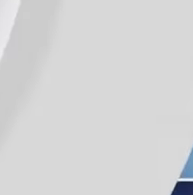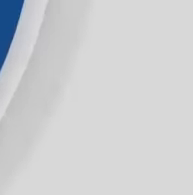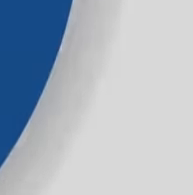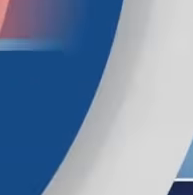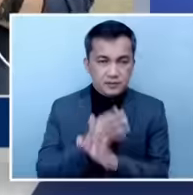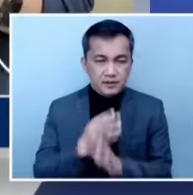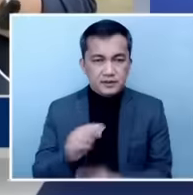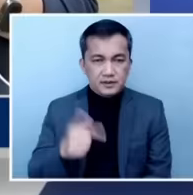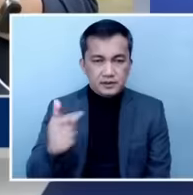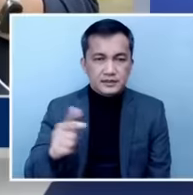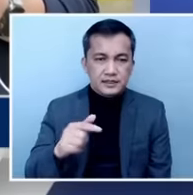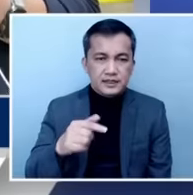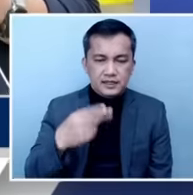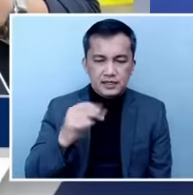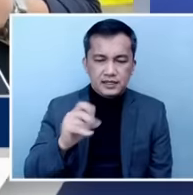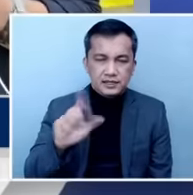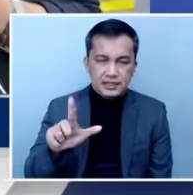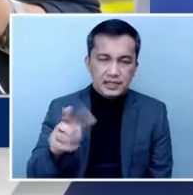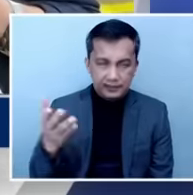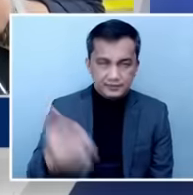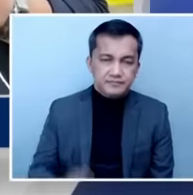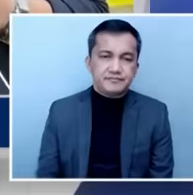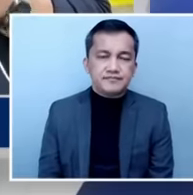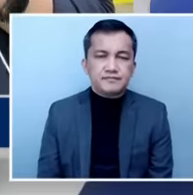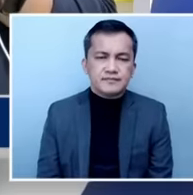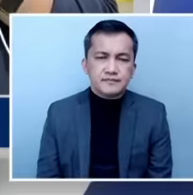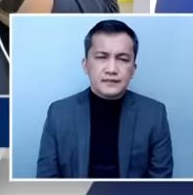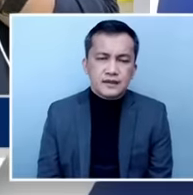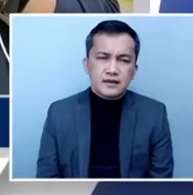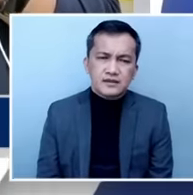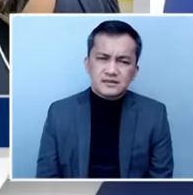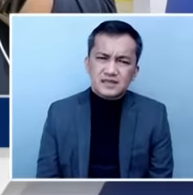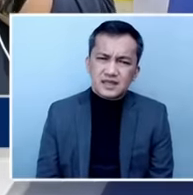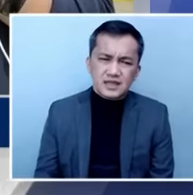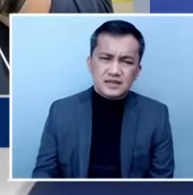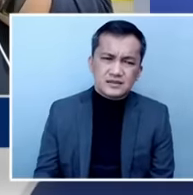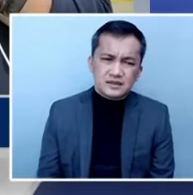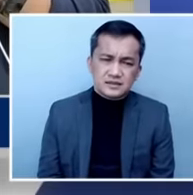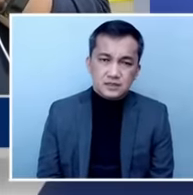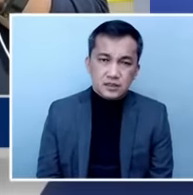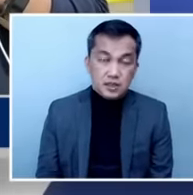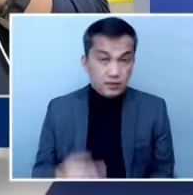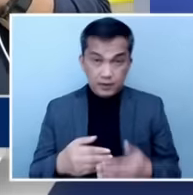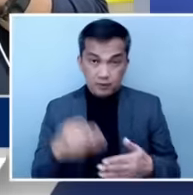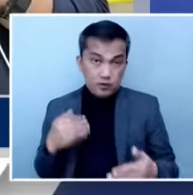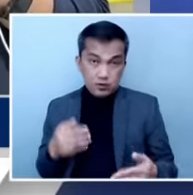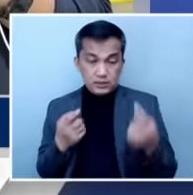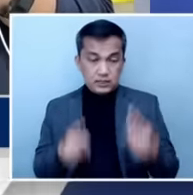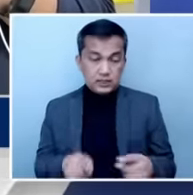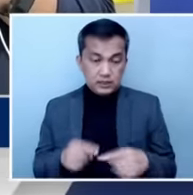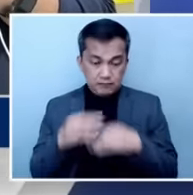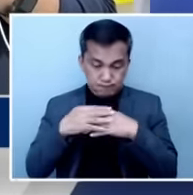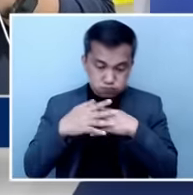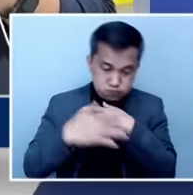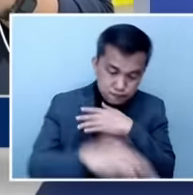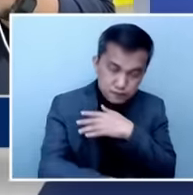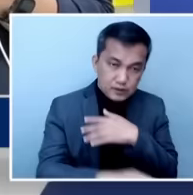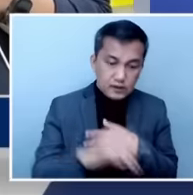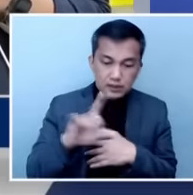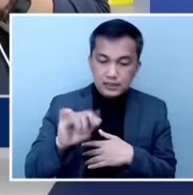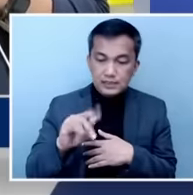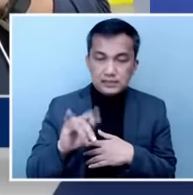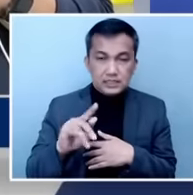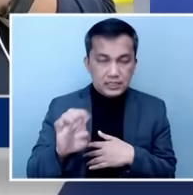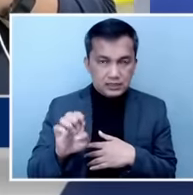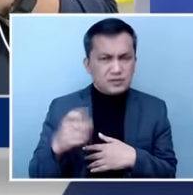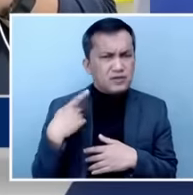si Hernel Tocmo. Hernel, dahilan sa bago nangyari ang naturang landslide ay may mga pag-ulan